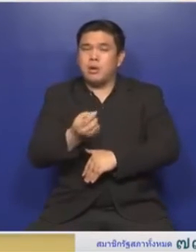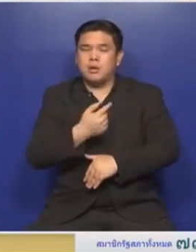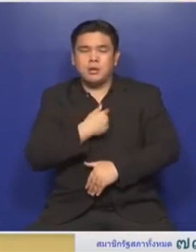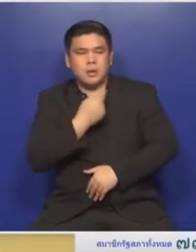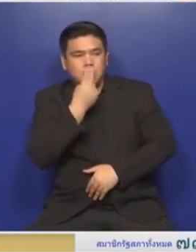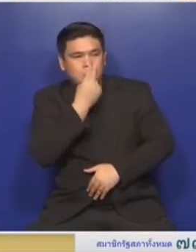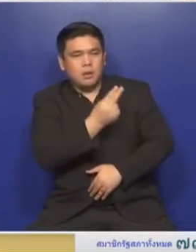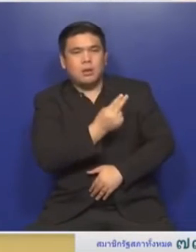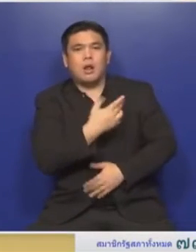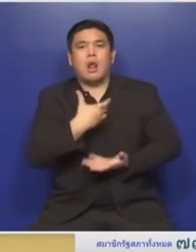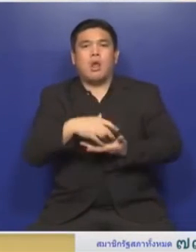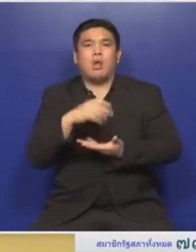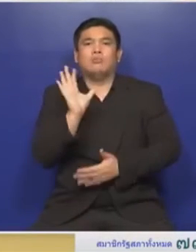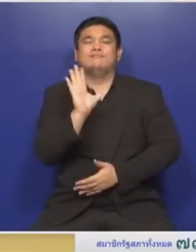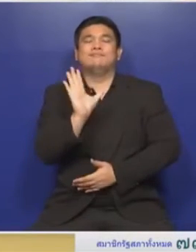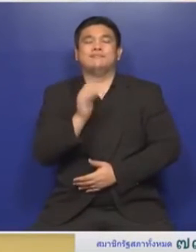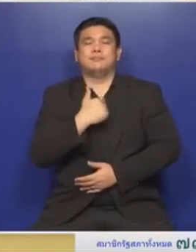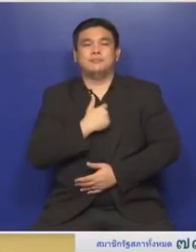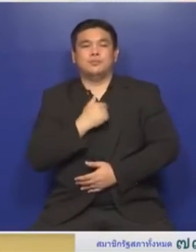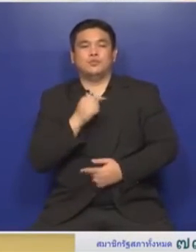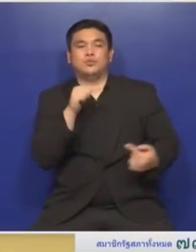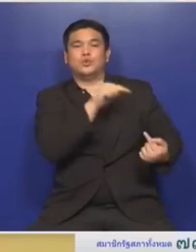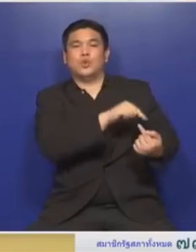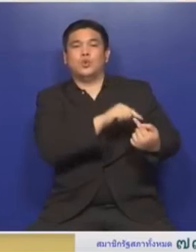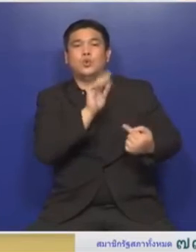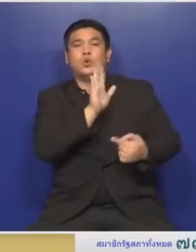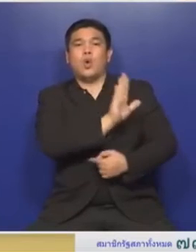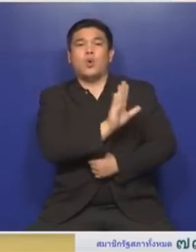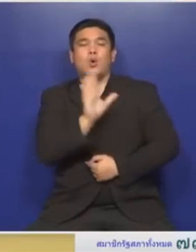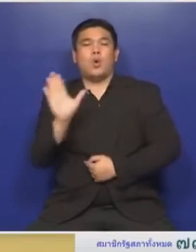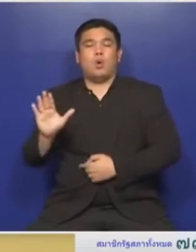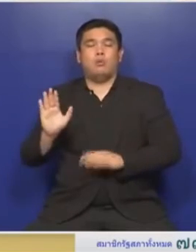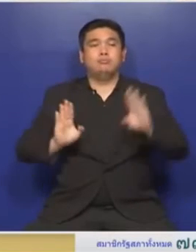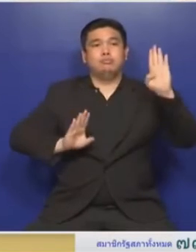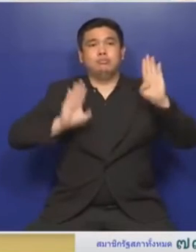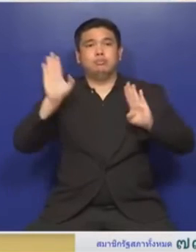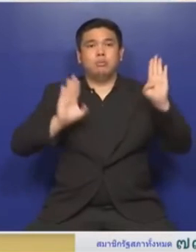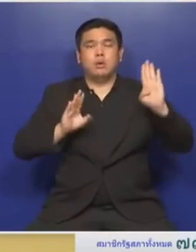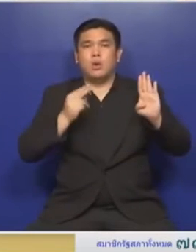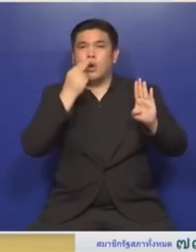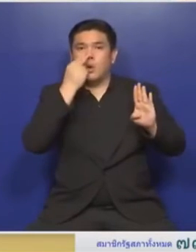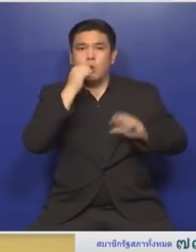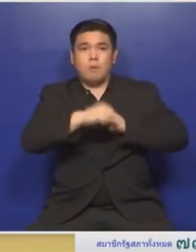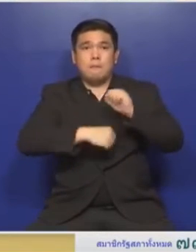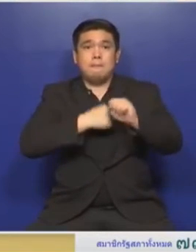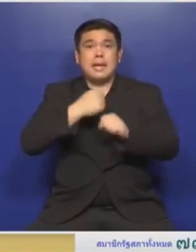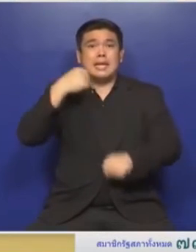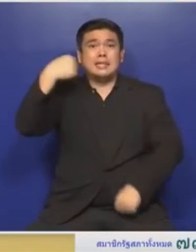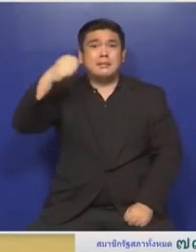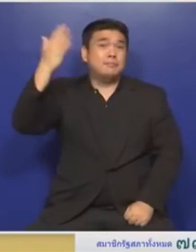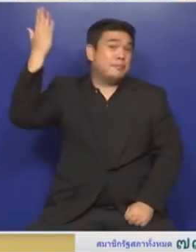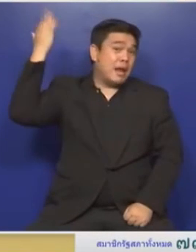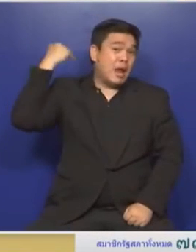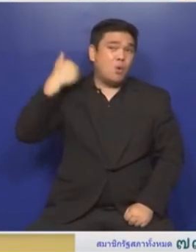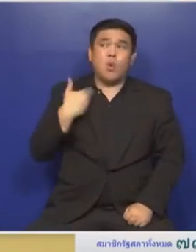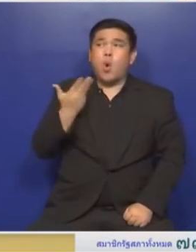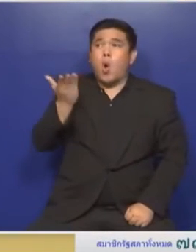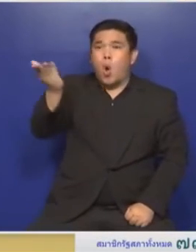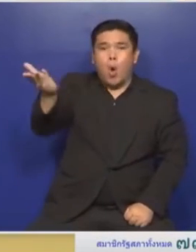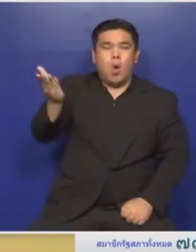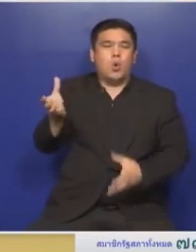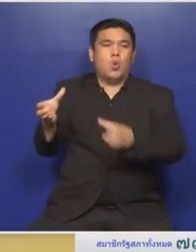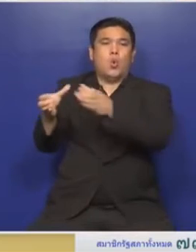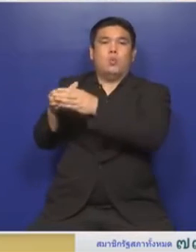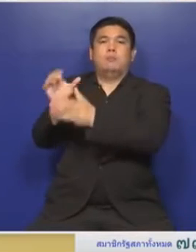่งกผมจะไม่อ่ายเลยในที่นี้ ซึงนำไปสู่การลพัชมติเมื่อประมาณ 4 ปีที่แล้วที่ขอใหออกจาก